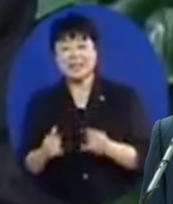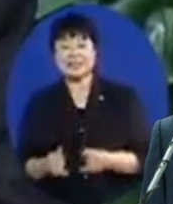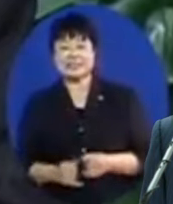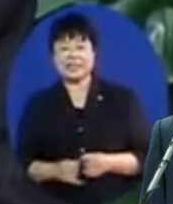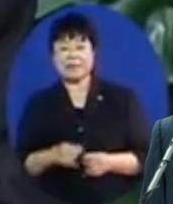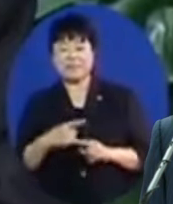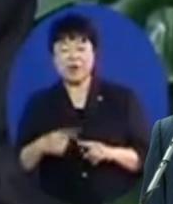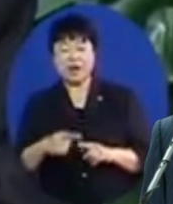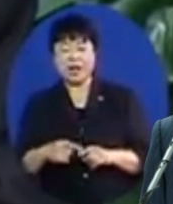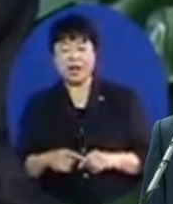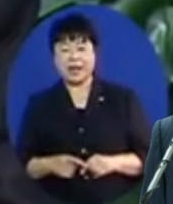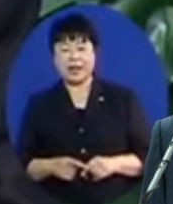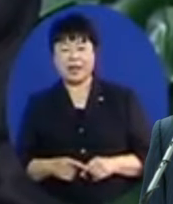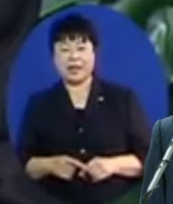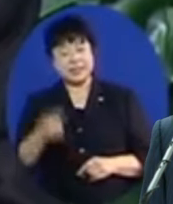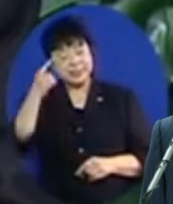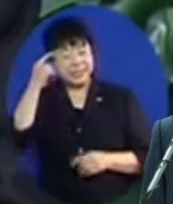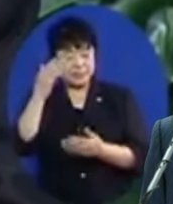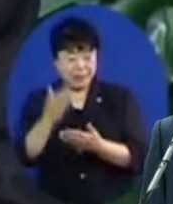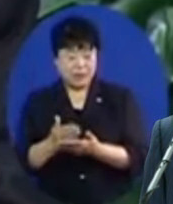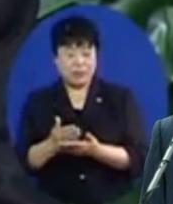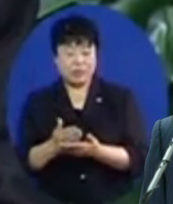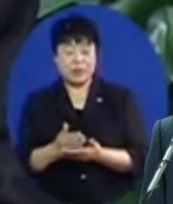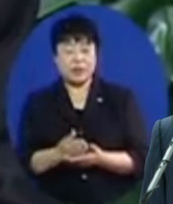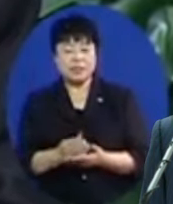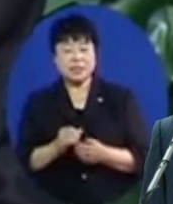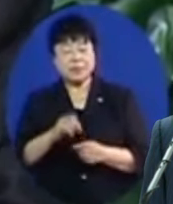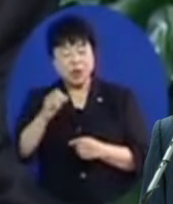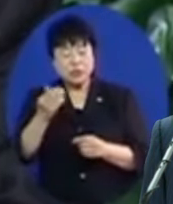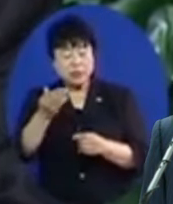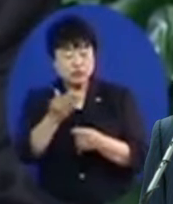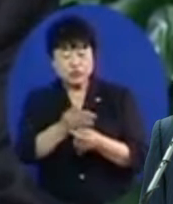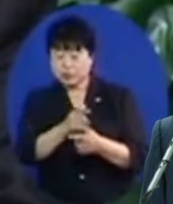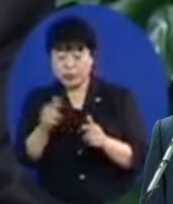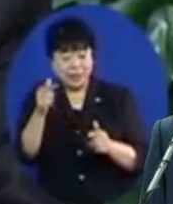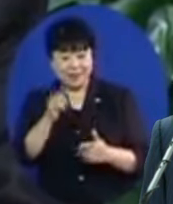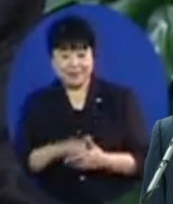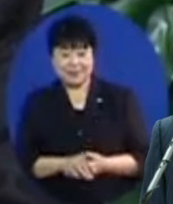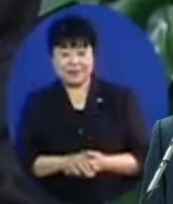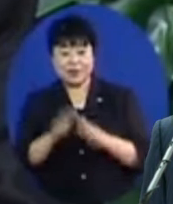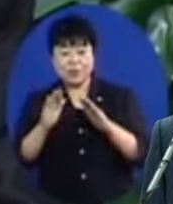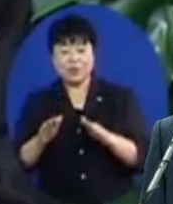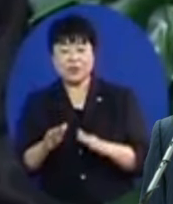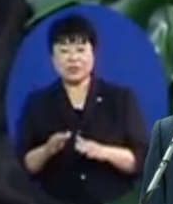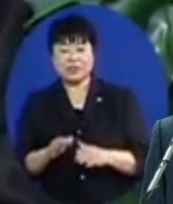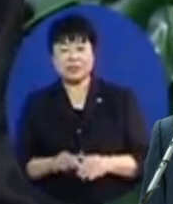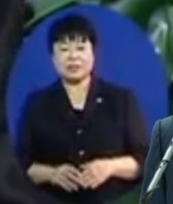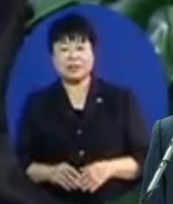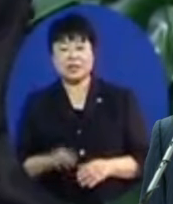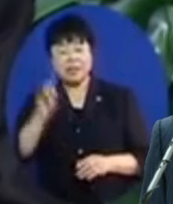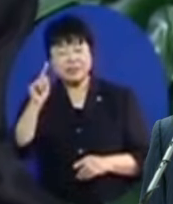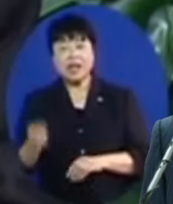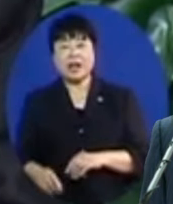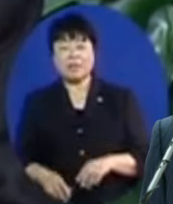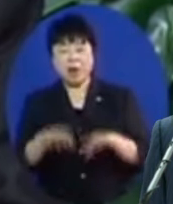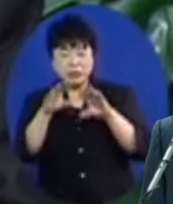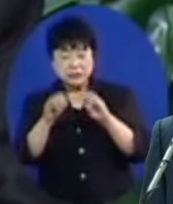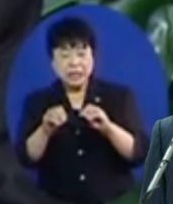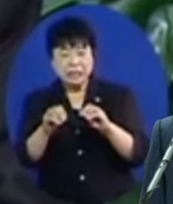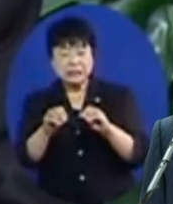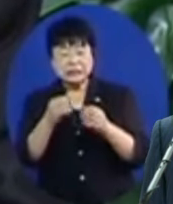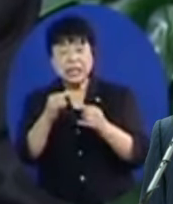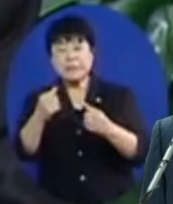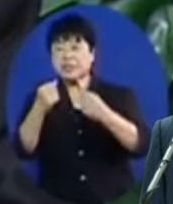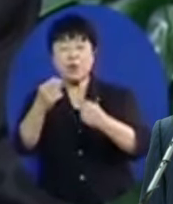평론에 좌우될 것도 없습니다. 사람은 우리에게 영생을 주지 못합니다. 오늘 있다가 내일 사라지는 사람이 무슨 힘이